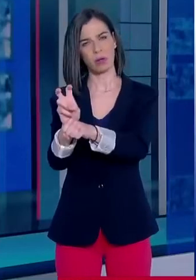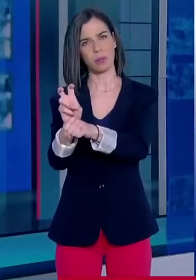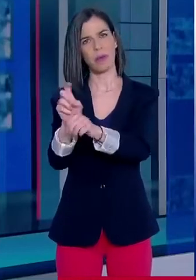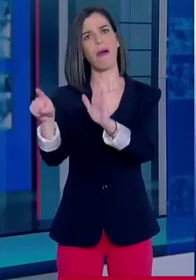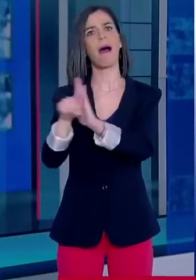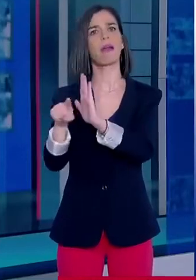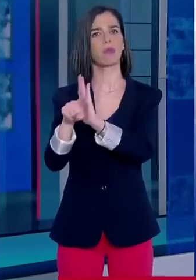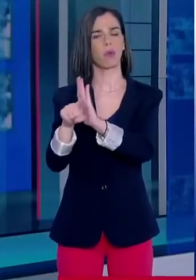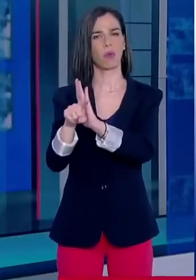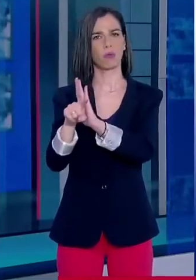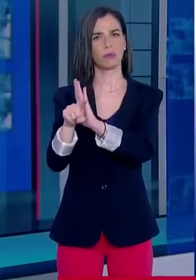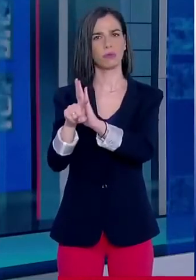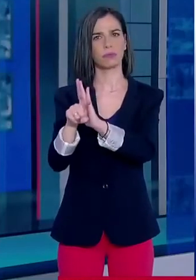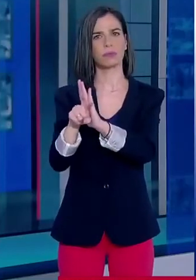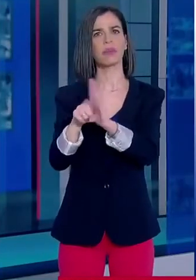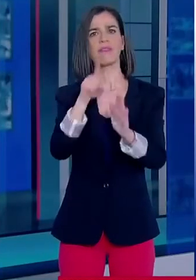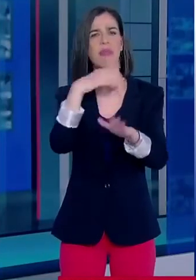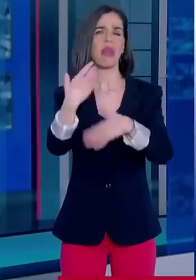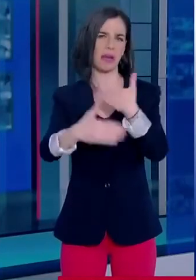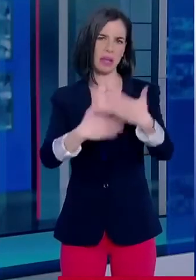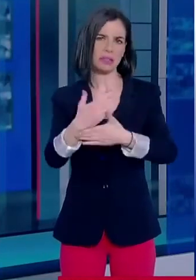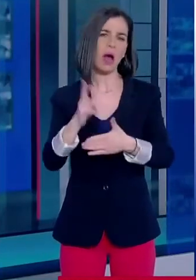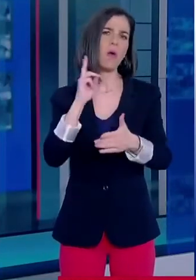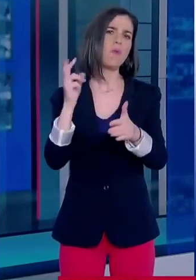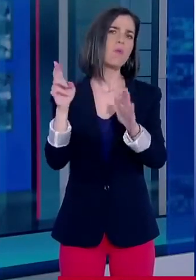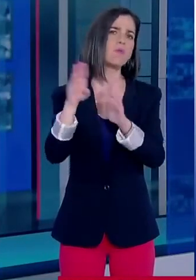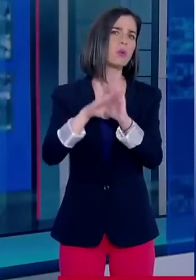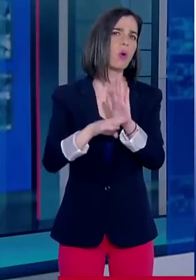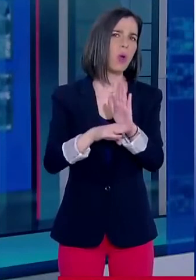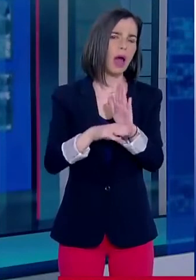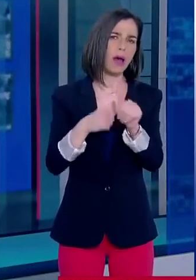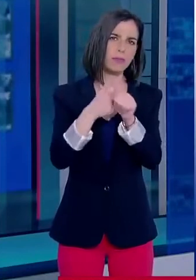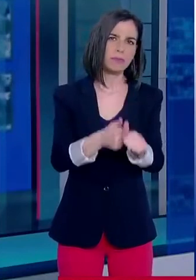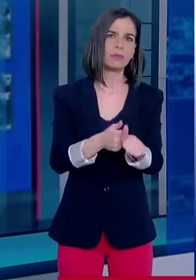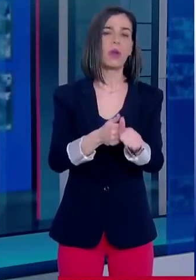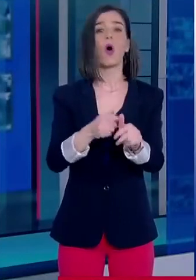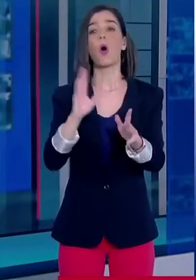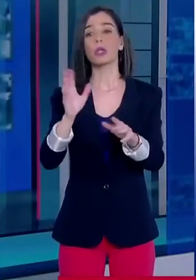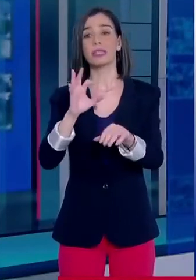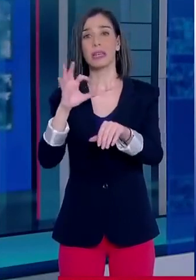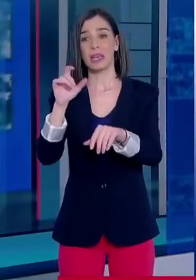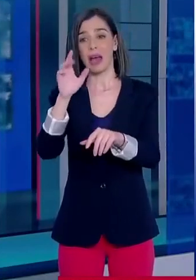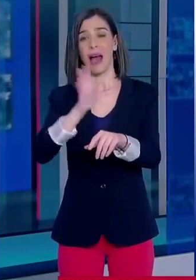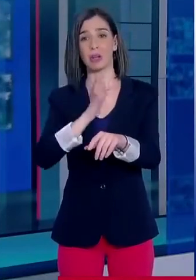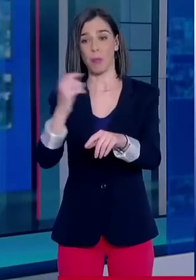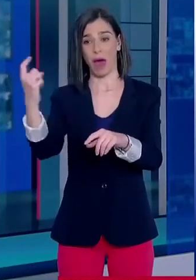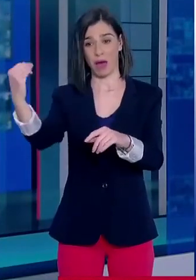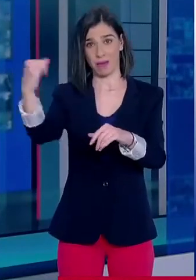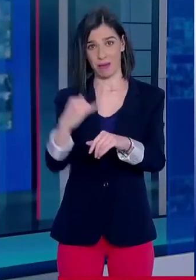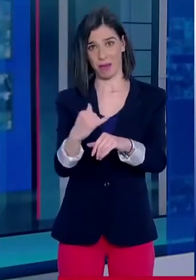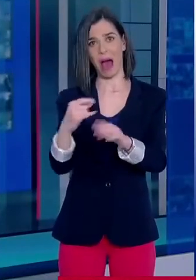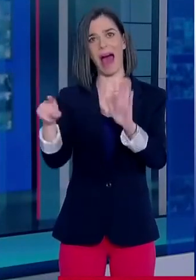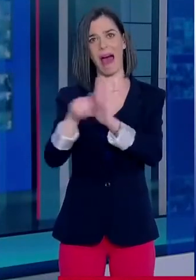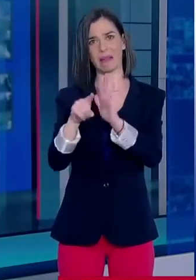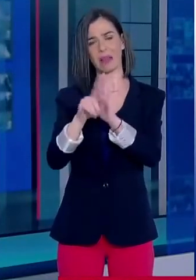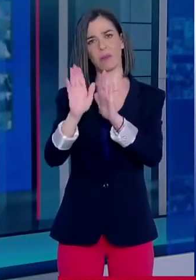ήταν αρνητικά. Σύμφωνα με τη διαδικασία, τα πρωτόκολλα που ακολουθούμε, οι επιβάτες που το τεστ τους βγήκε αρνητικό έχουν τη δυνατότητα να αποχωρήσουν από